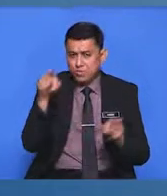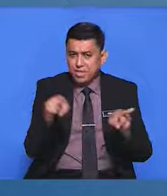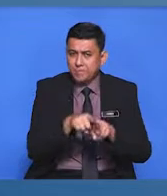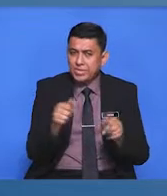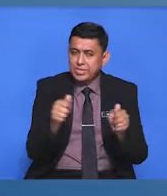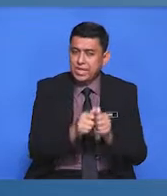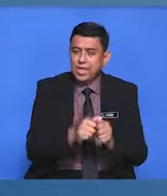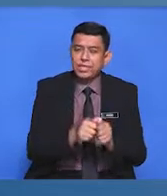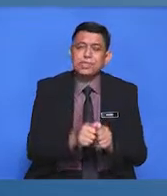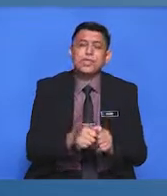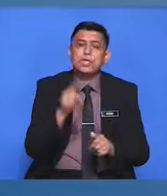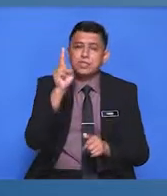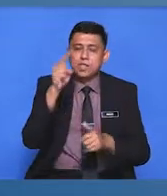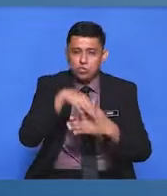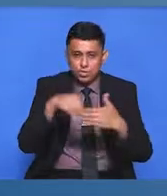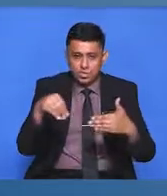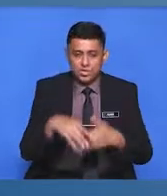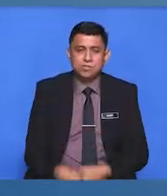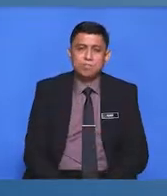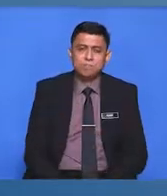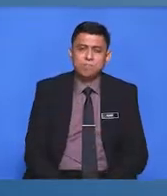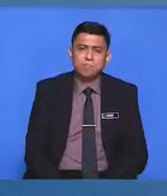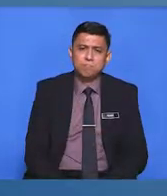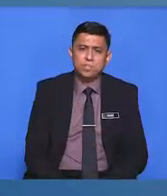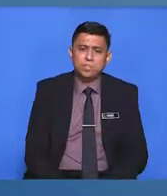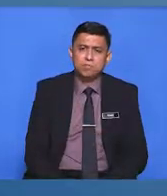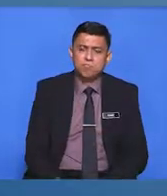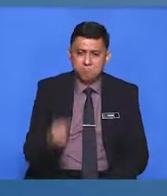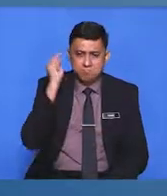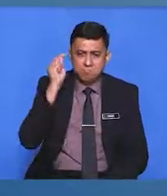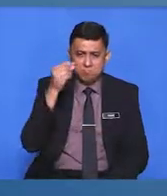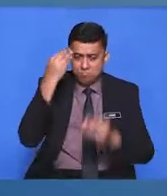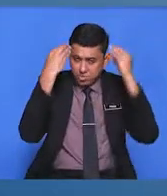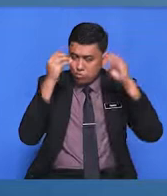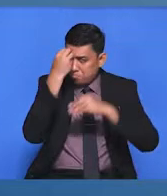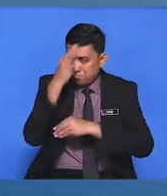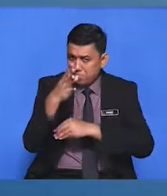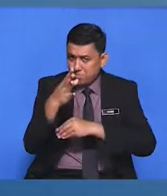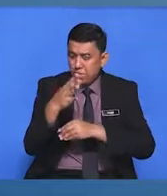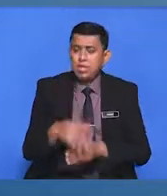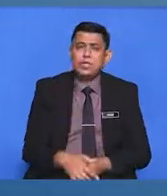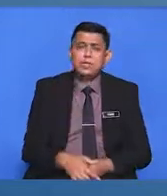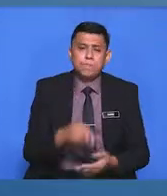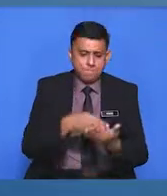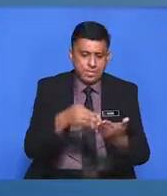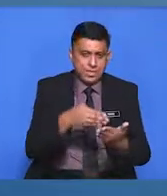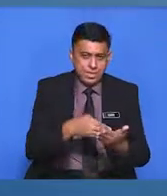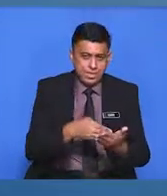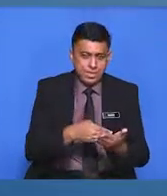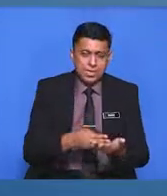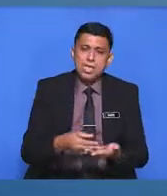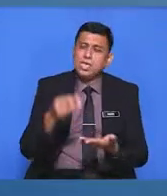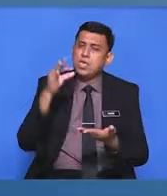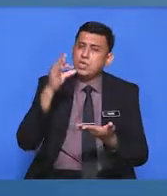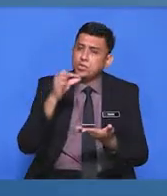RM1. Seperti mana yang cikgu katakan tadi, bilangan shilling tidak boleh menentukan nilai wang